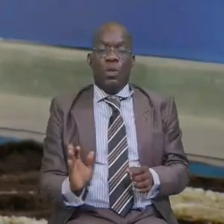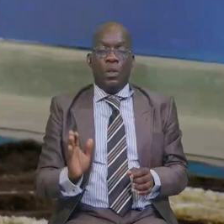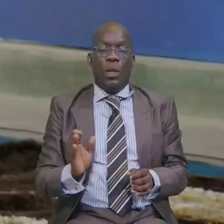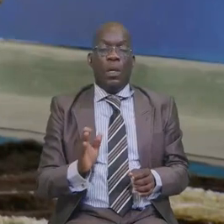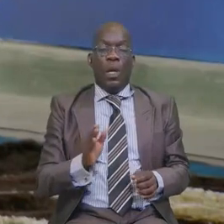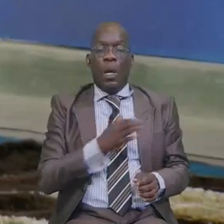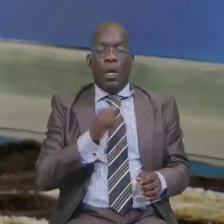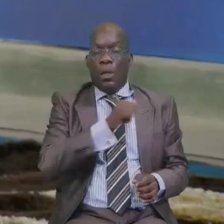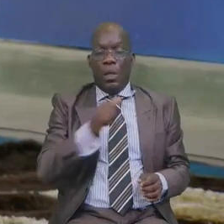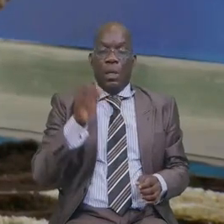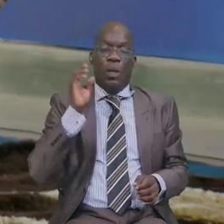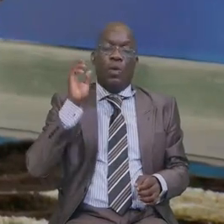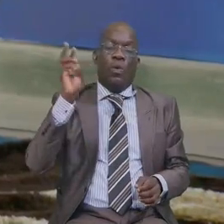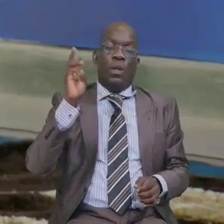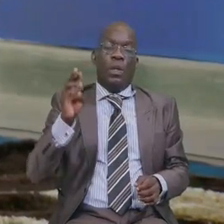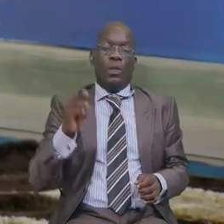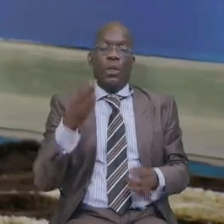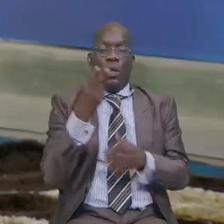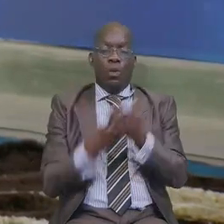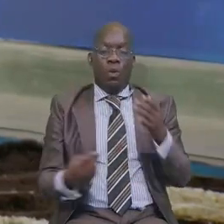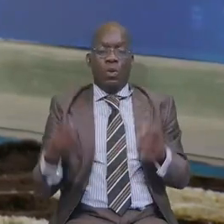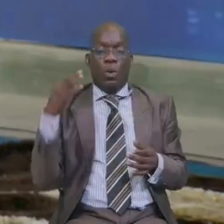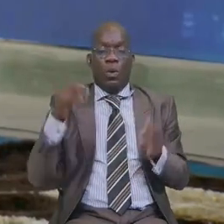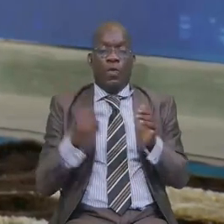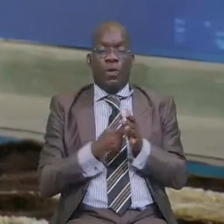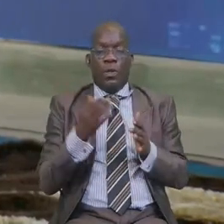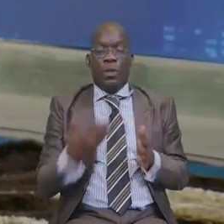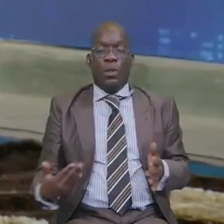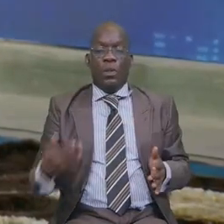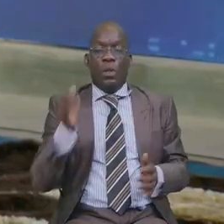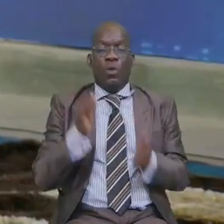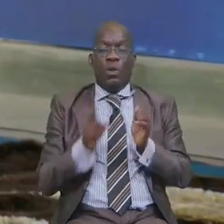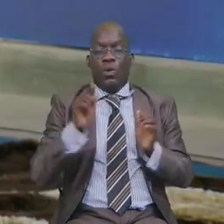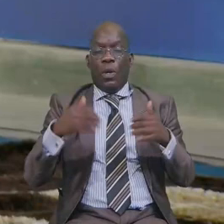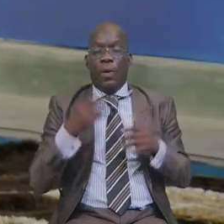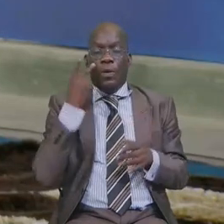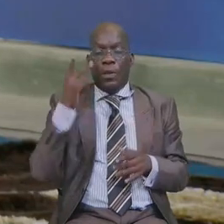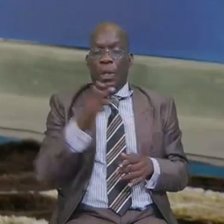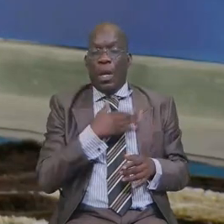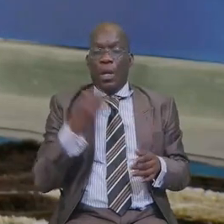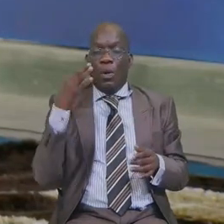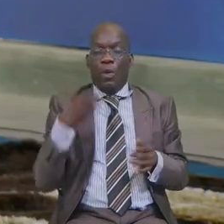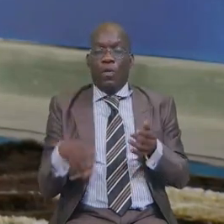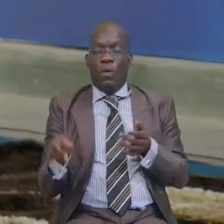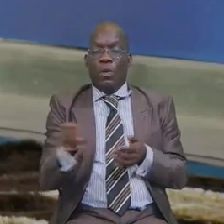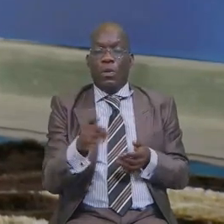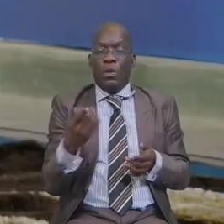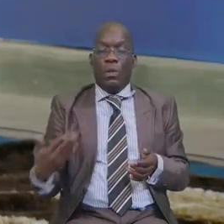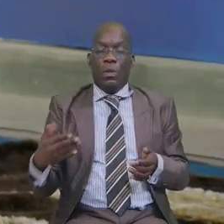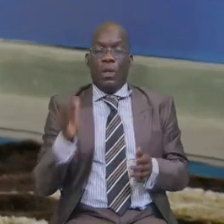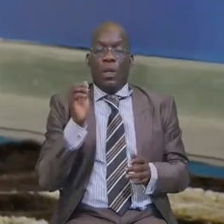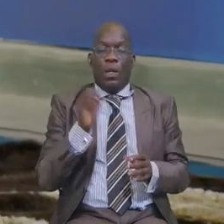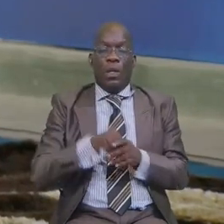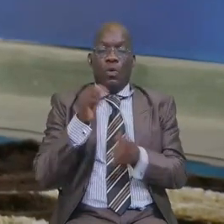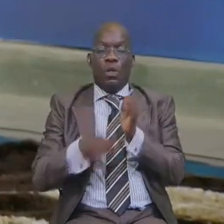as vues et de celles pour lesquelles je t'apparaîtrai. Dans